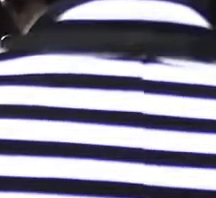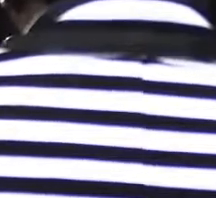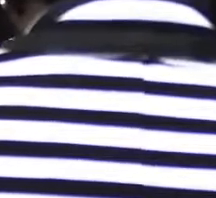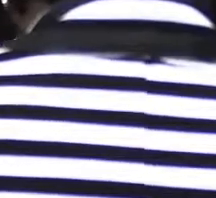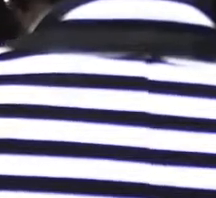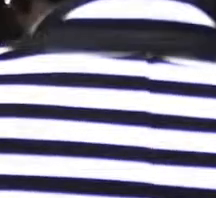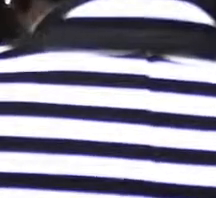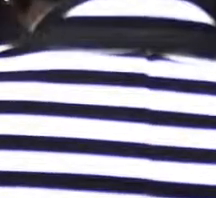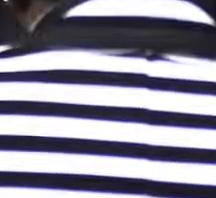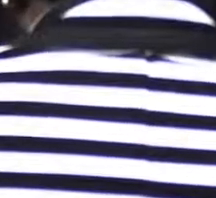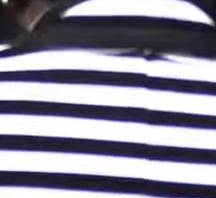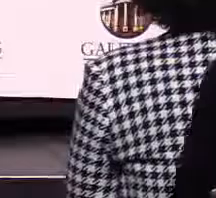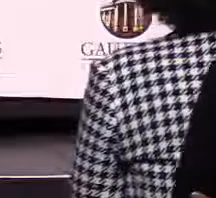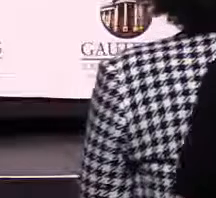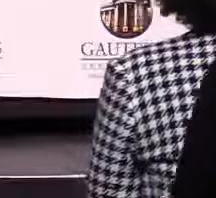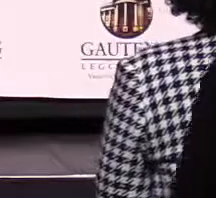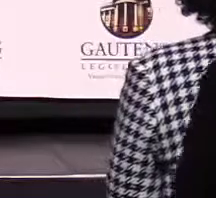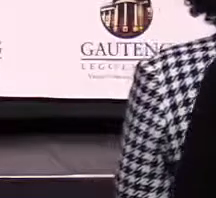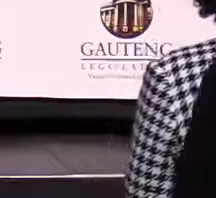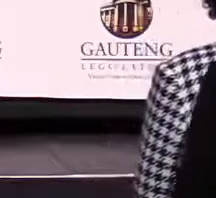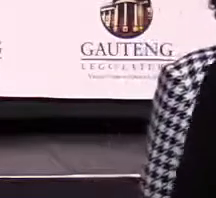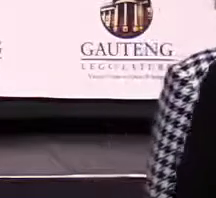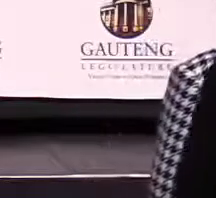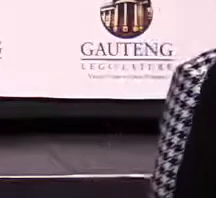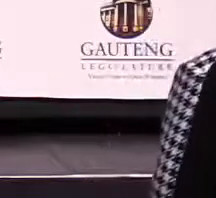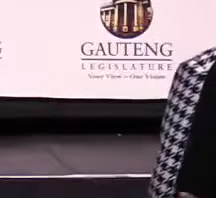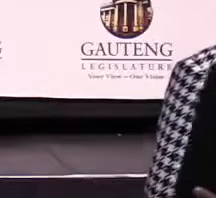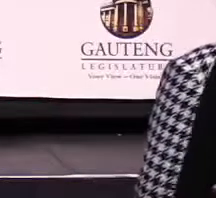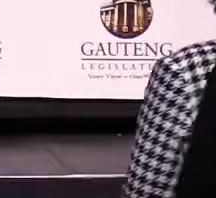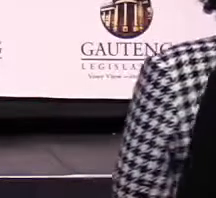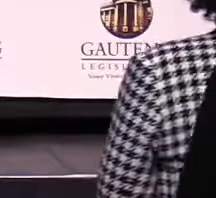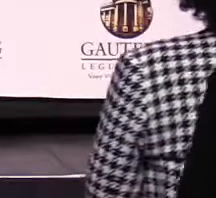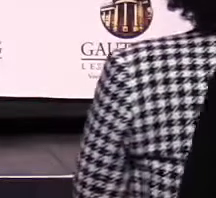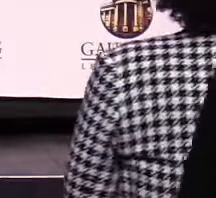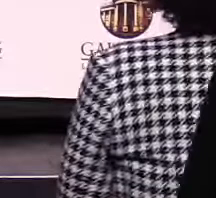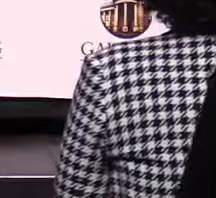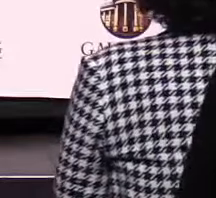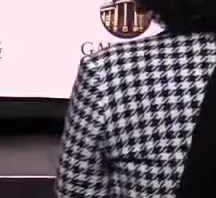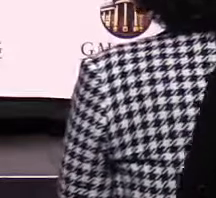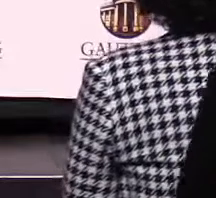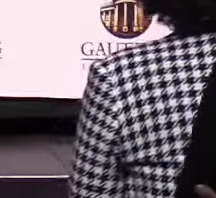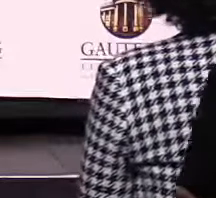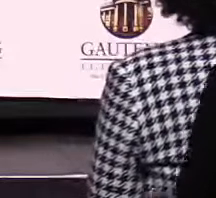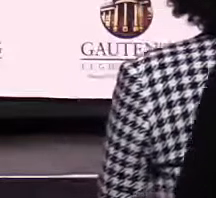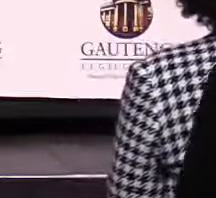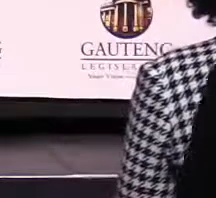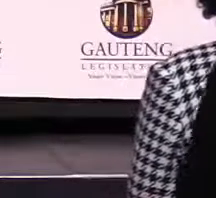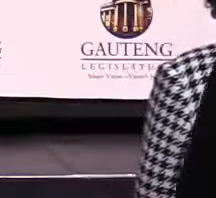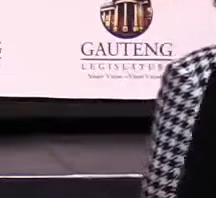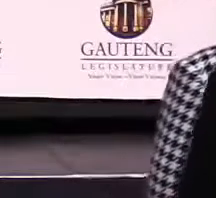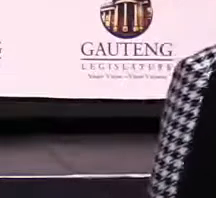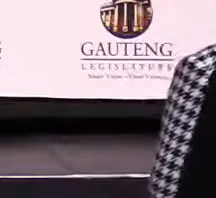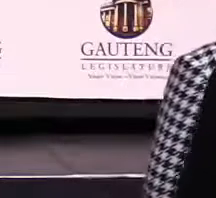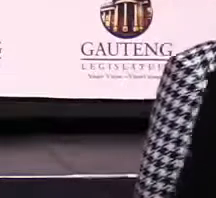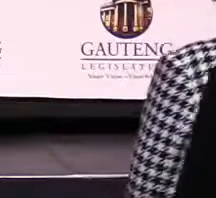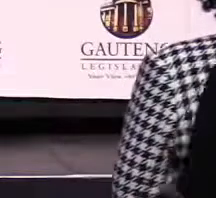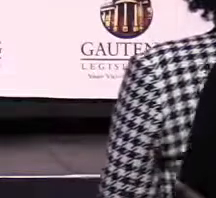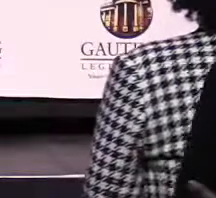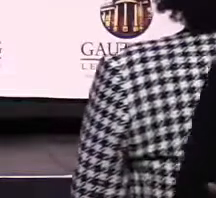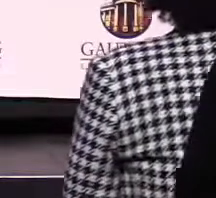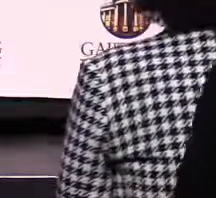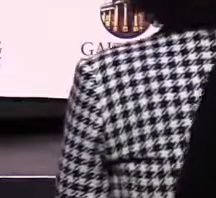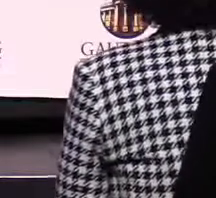uhambe nathi indlela yonke. Nkulunkulu onamandla wonke, siyakhuleka kuwe entambama ukuthi